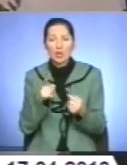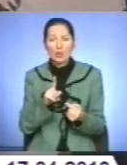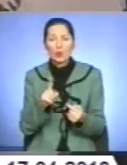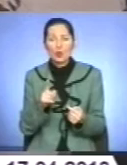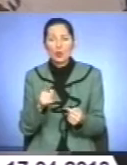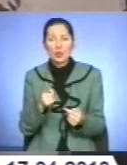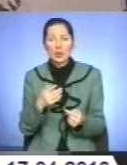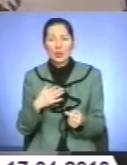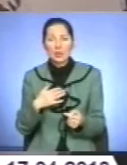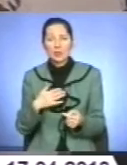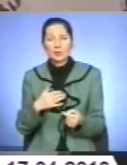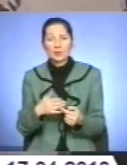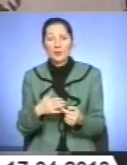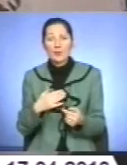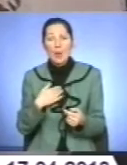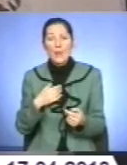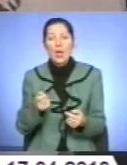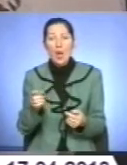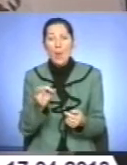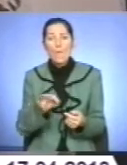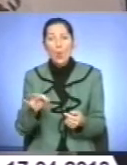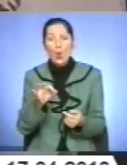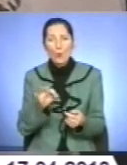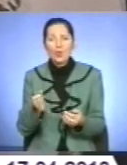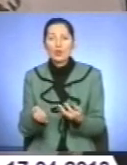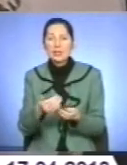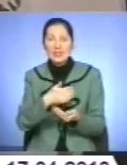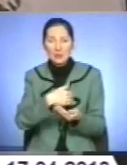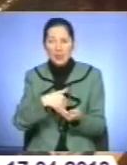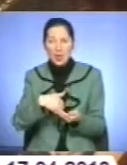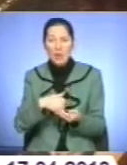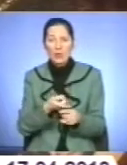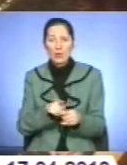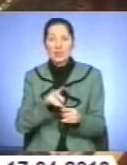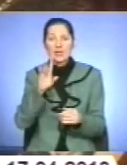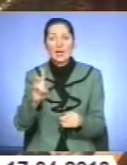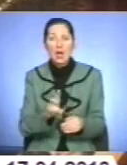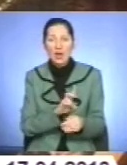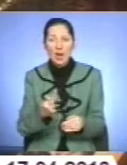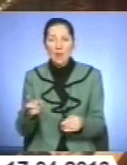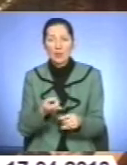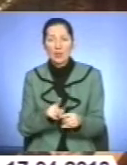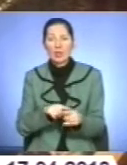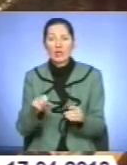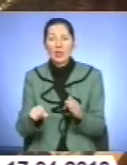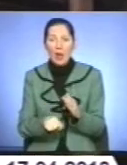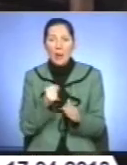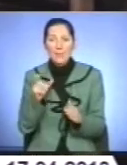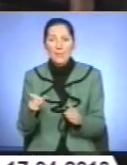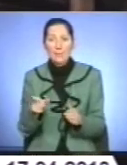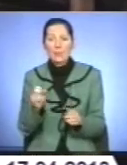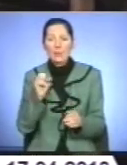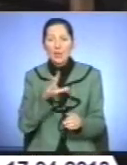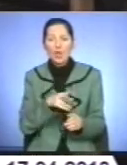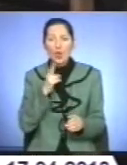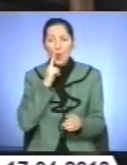ми по копійочці, по грошині збираємо на цей храм. Цей злочинець кинув окурок,